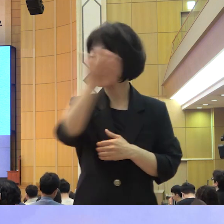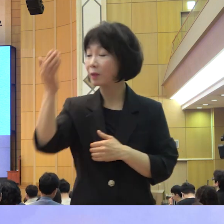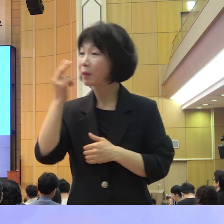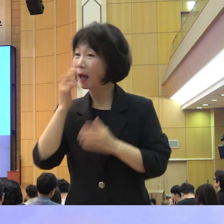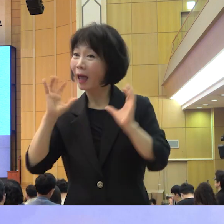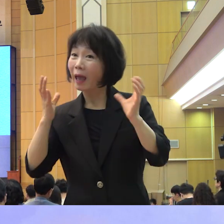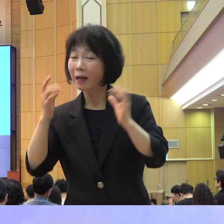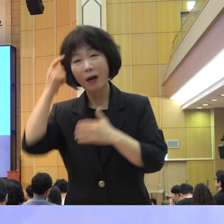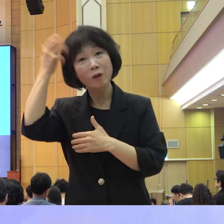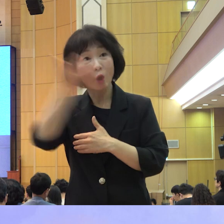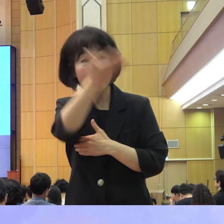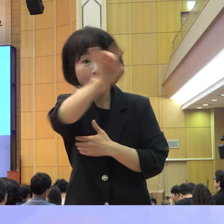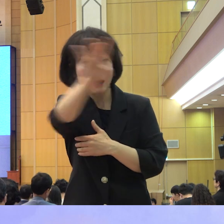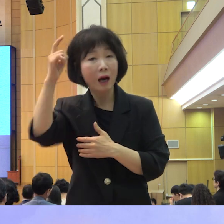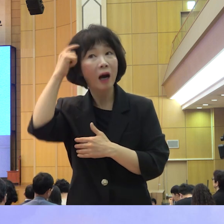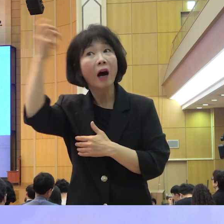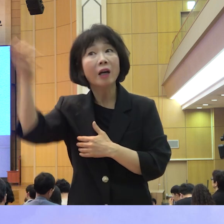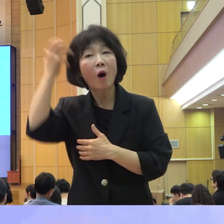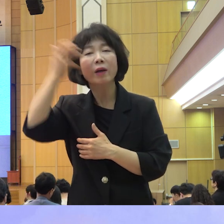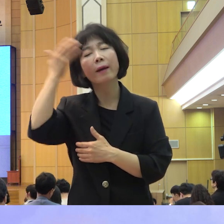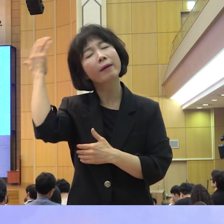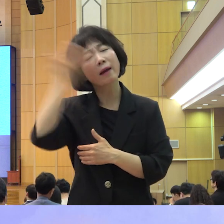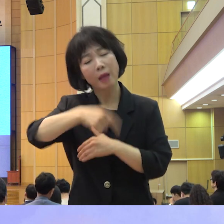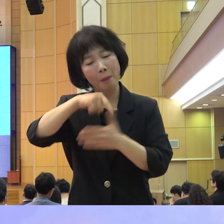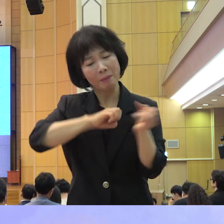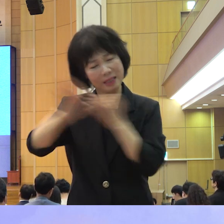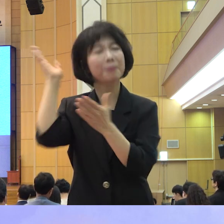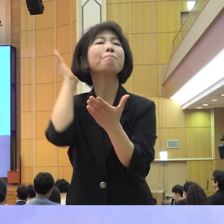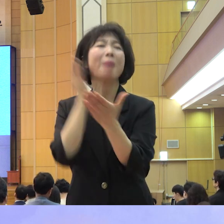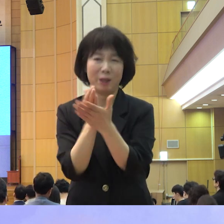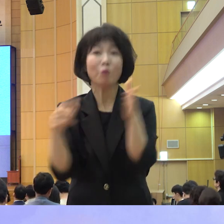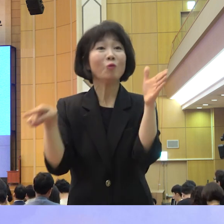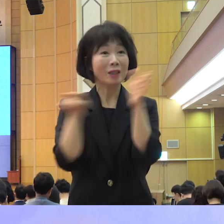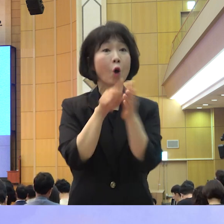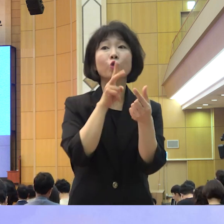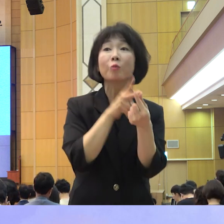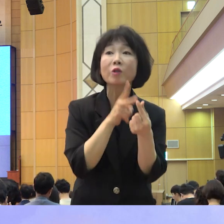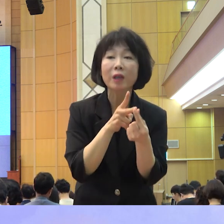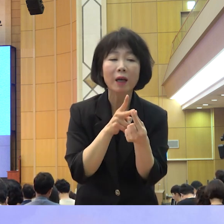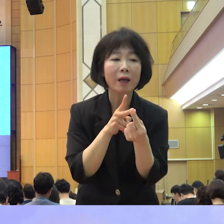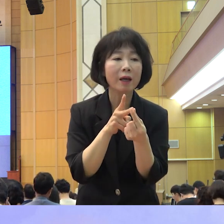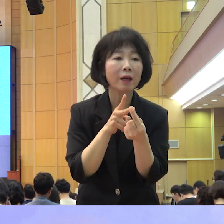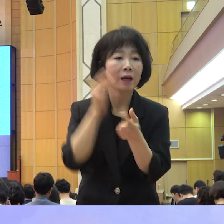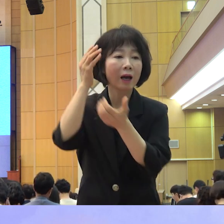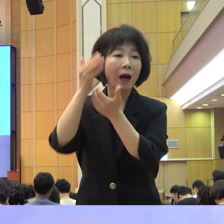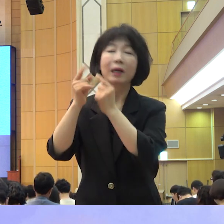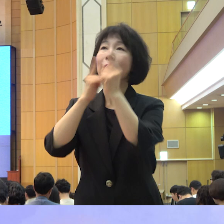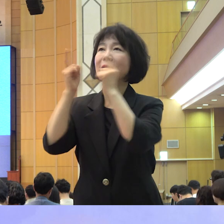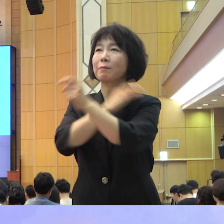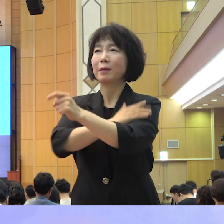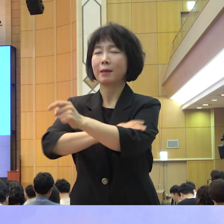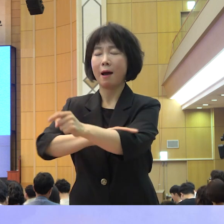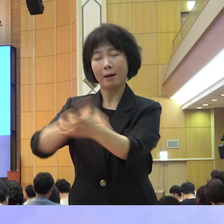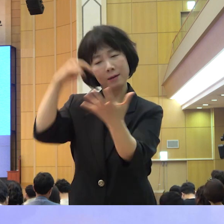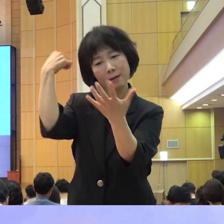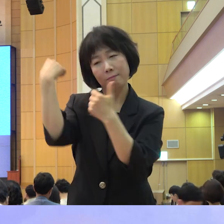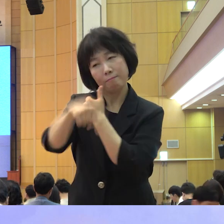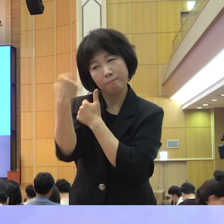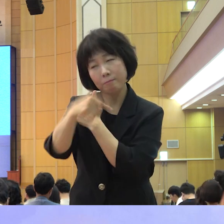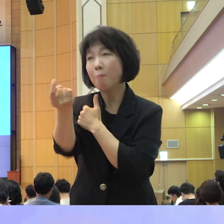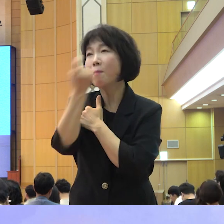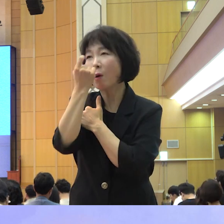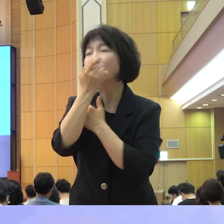영적으로 그 순수함 잃지 않고 하나님을 사랑하는 아이로, 또 두 번째는 하나님의 말씀을 잘 가르침